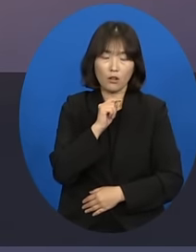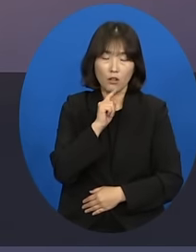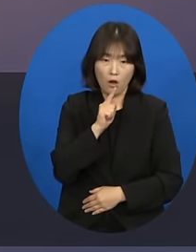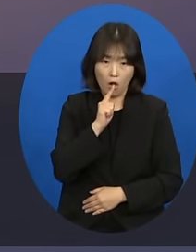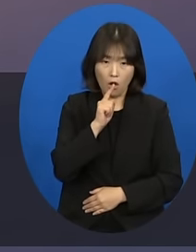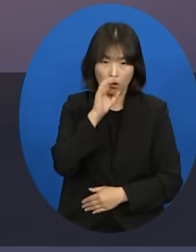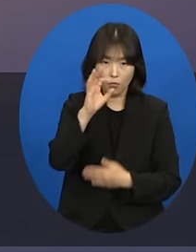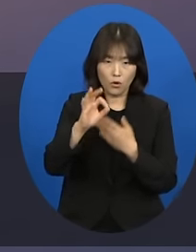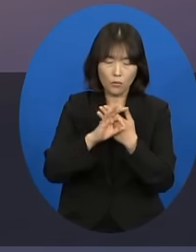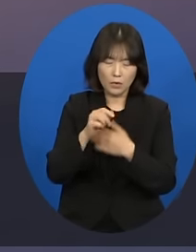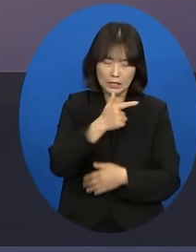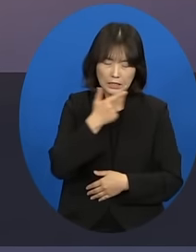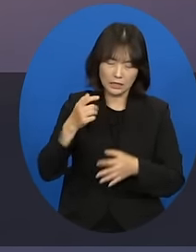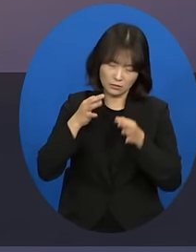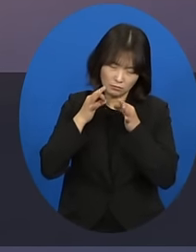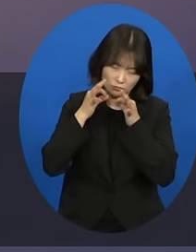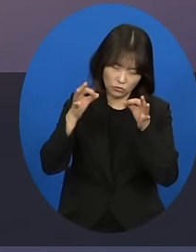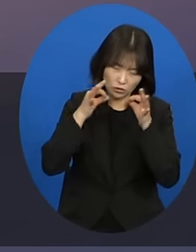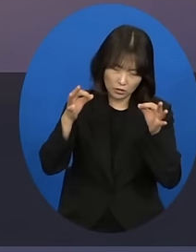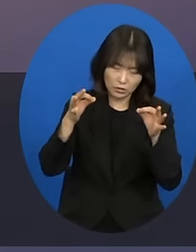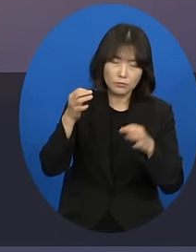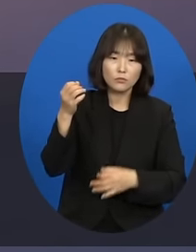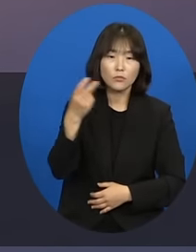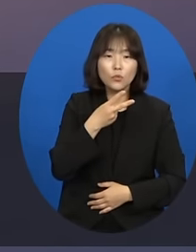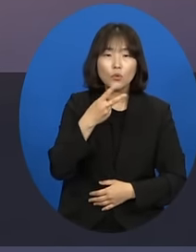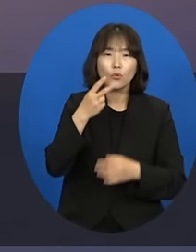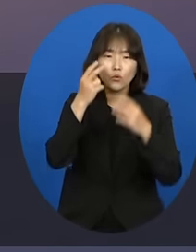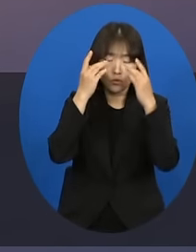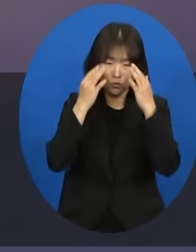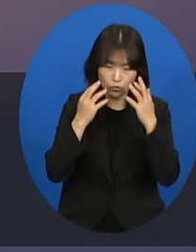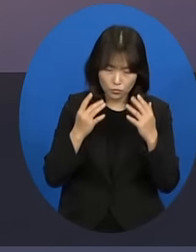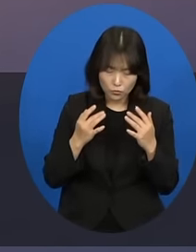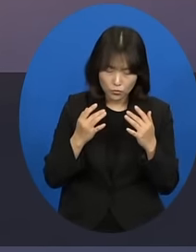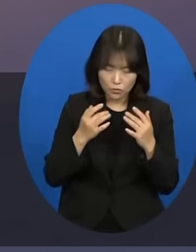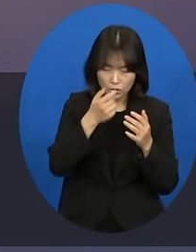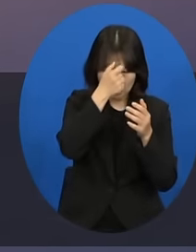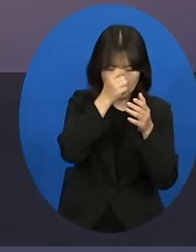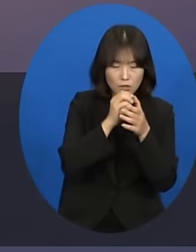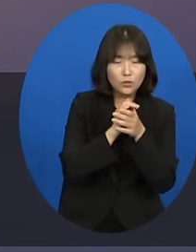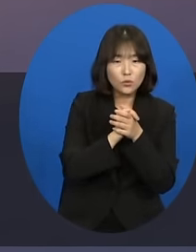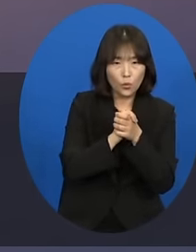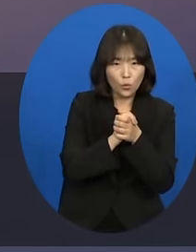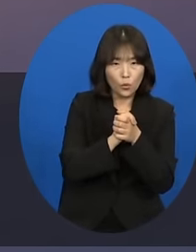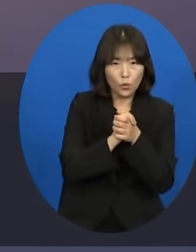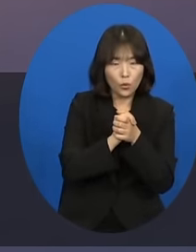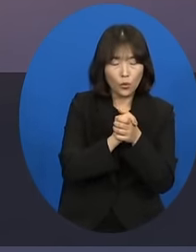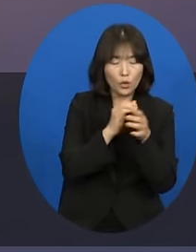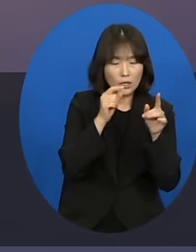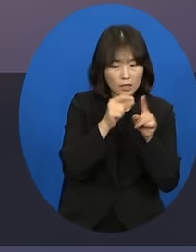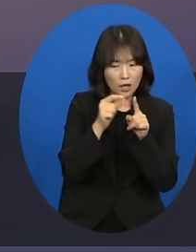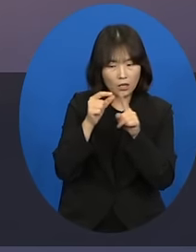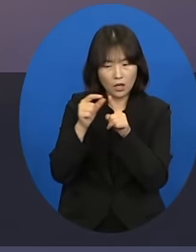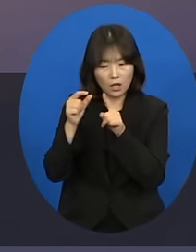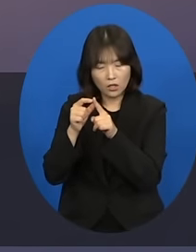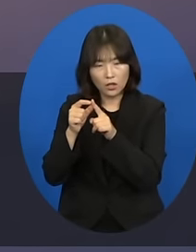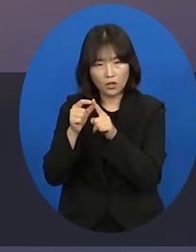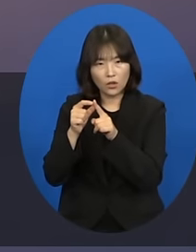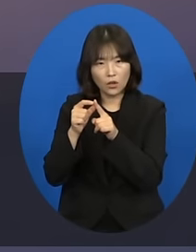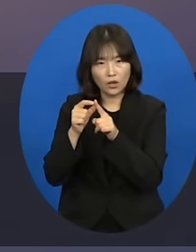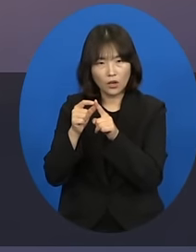큰 부르짖음과 눈물, 기도와 탄원, 이 단어들이 다 복수형이에요.